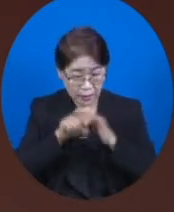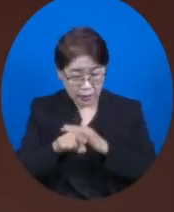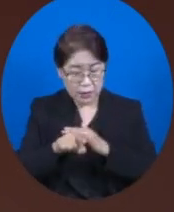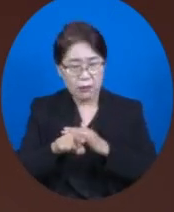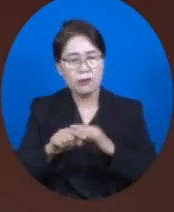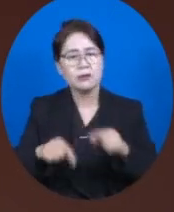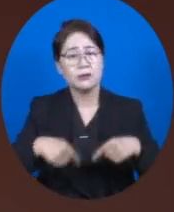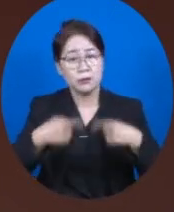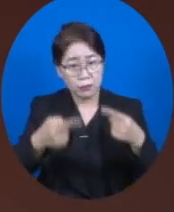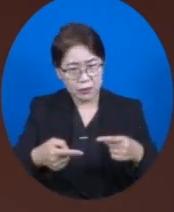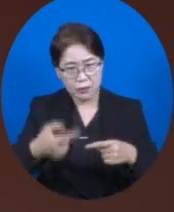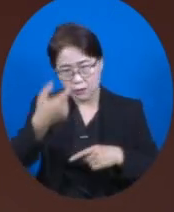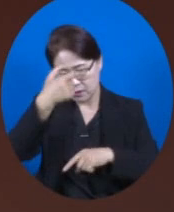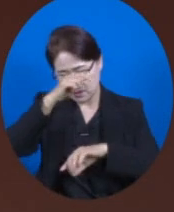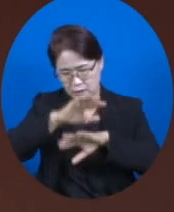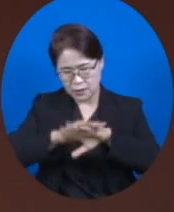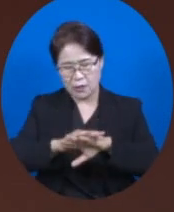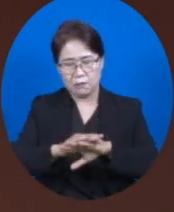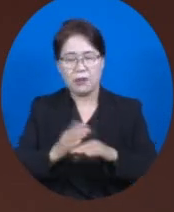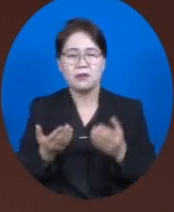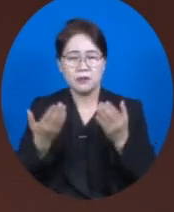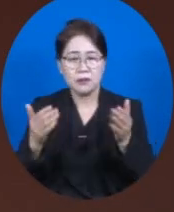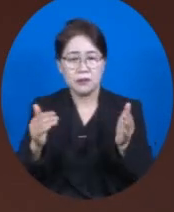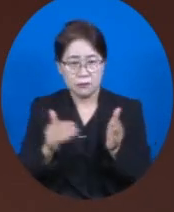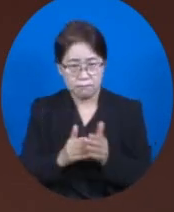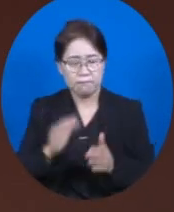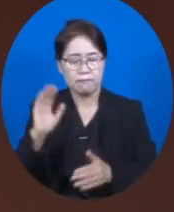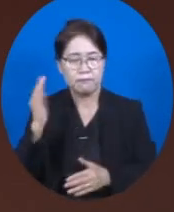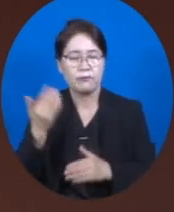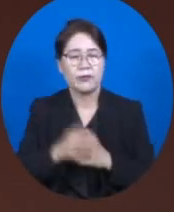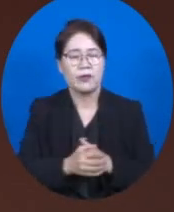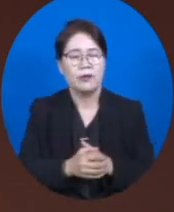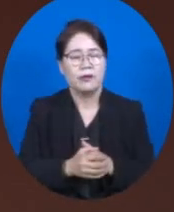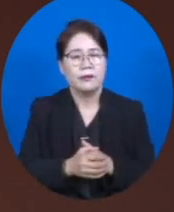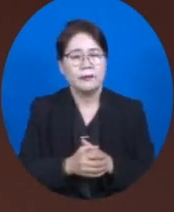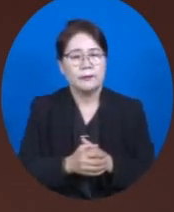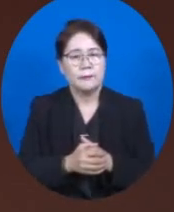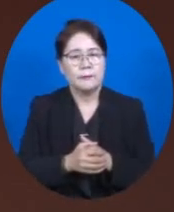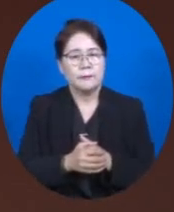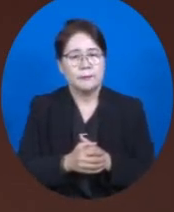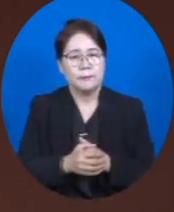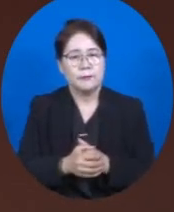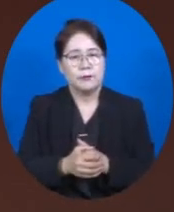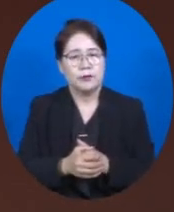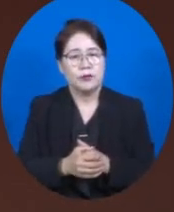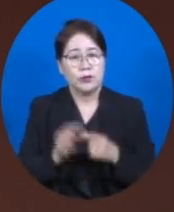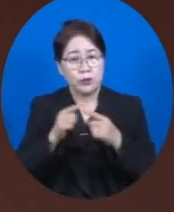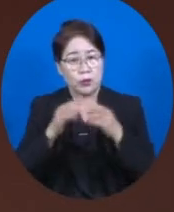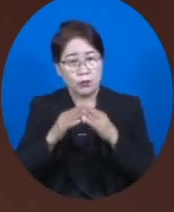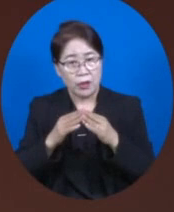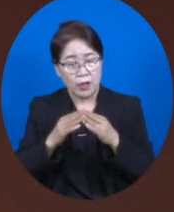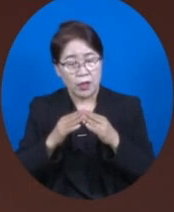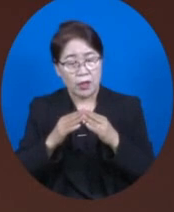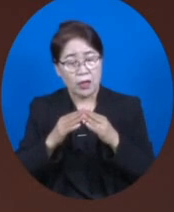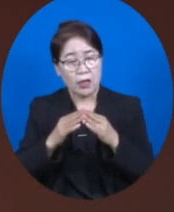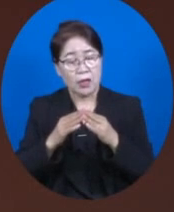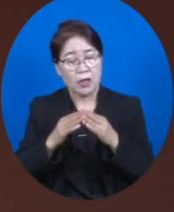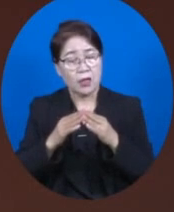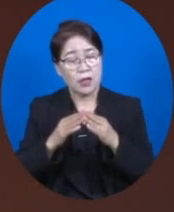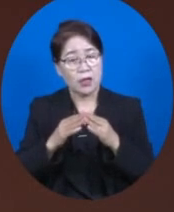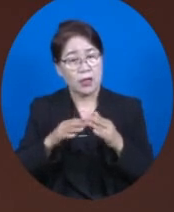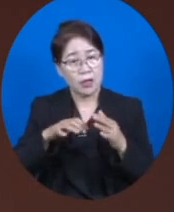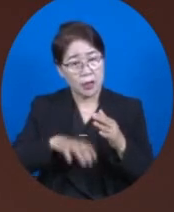거기서 주일 낮 예배를 드렸습니다 여러분 성전의 성전됨을